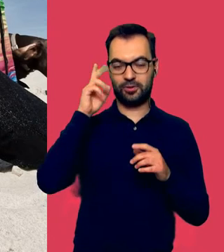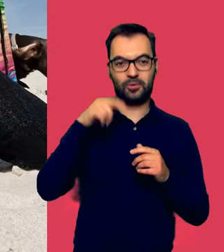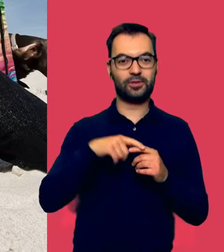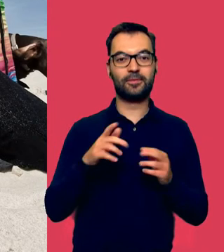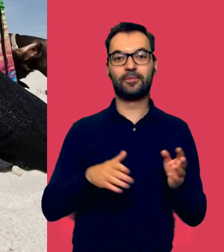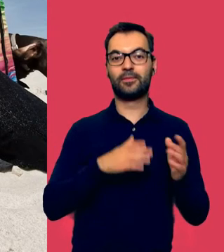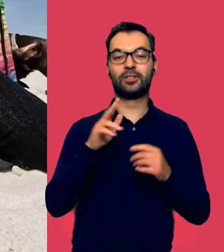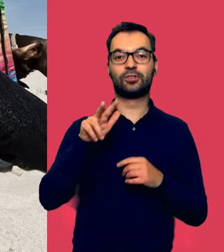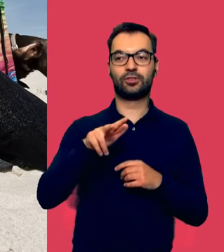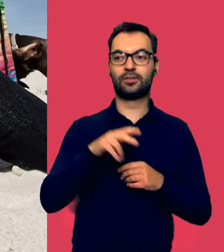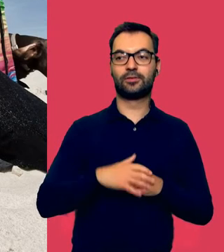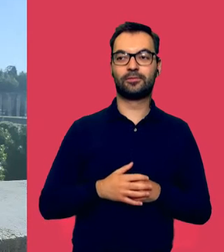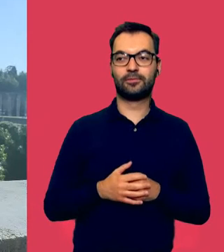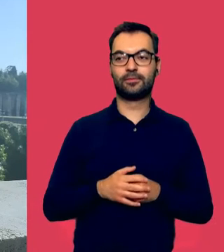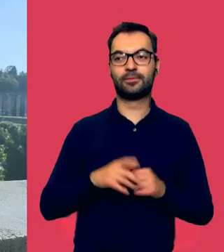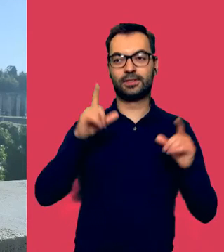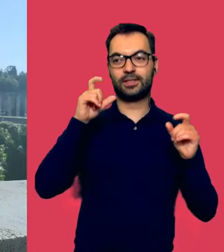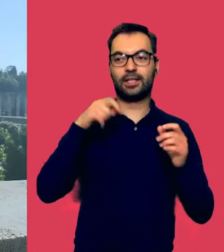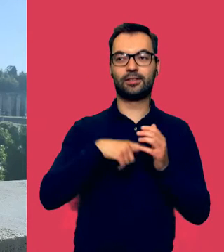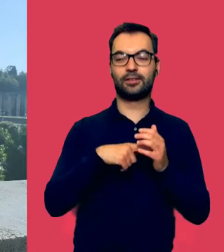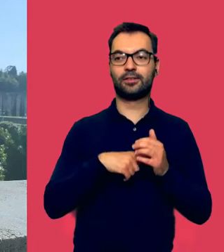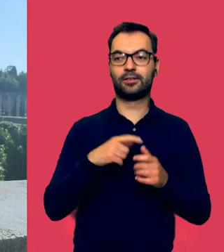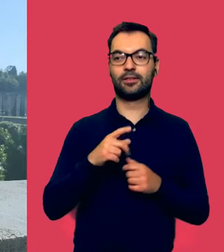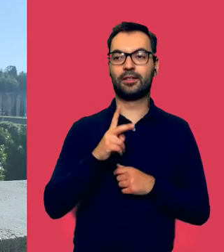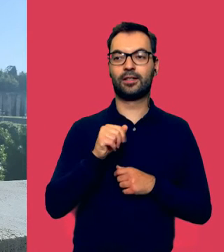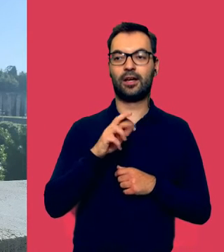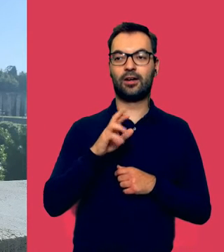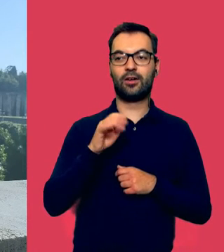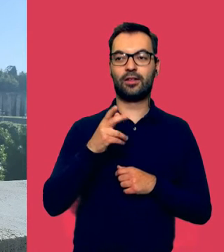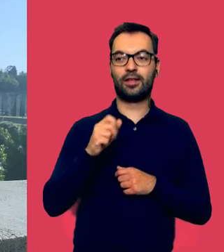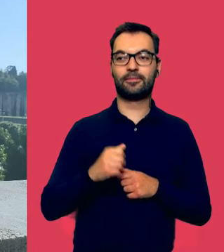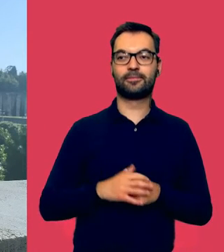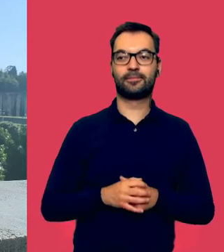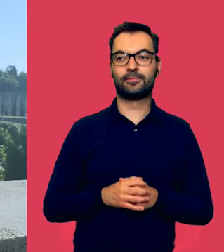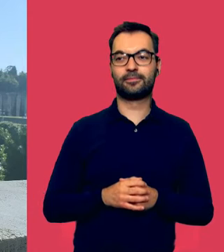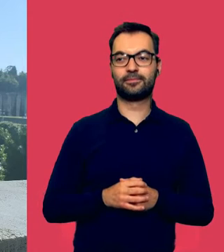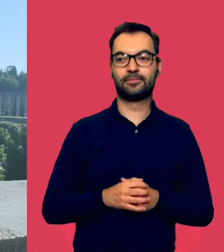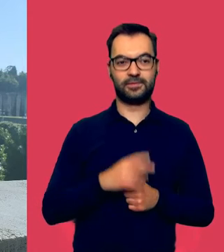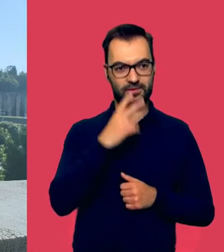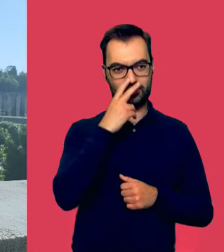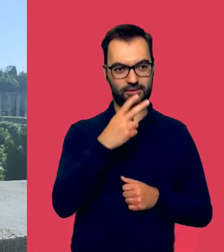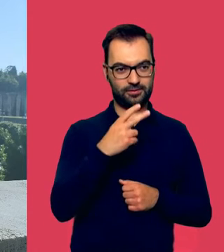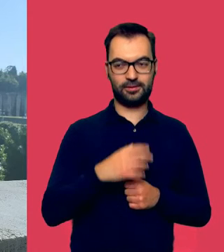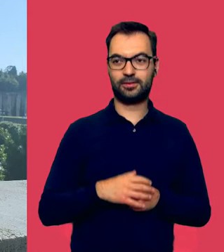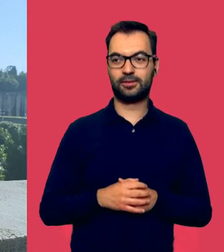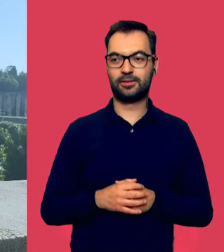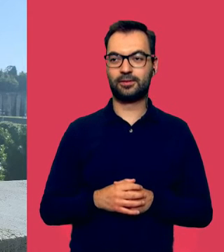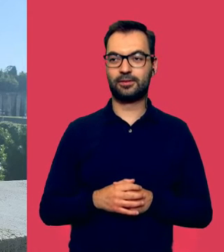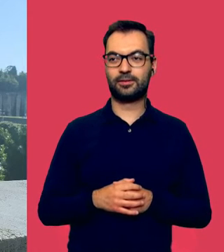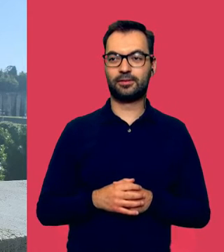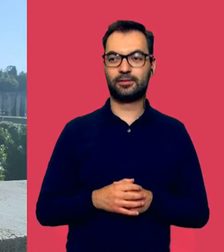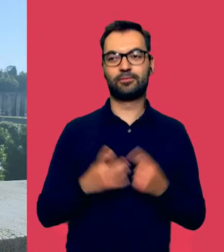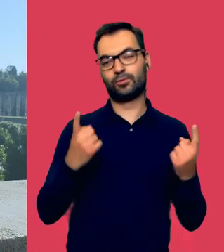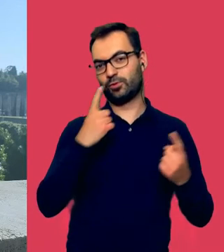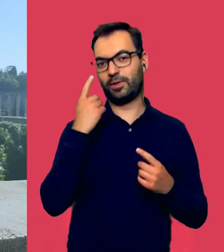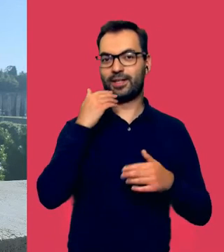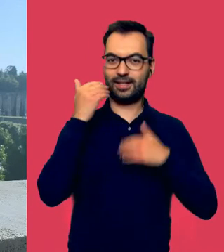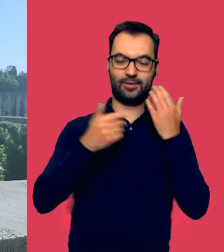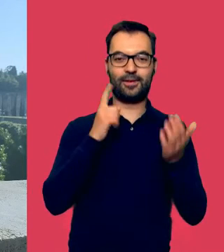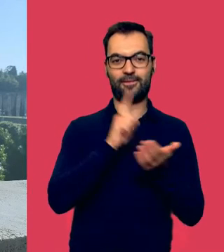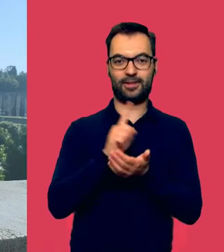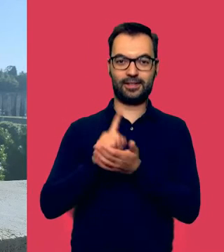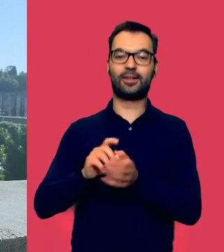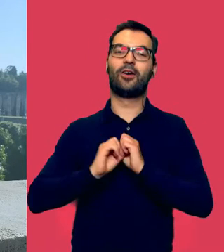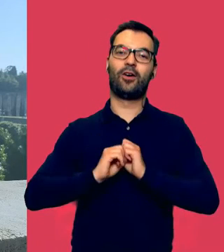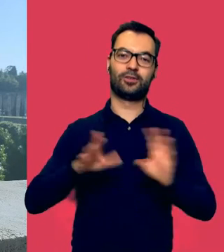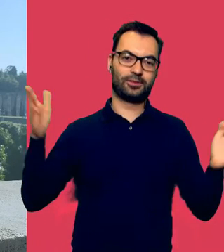rozpozna. A miejsce trzecie to zdjęcie nadesłane do nas przez Karolinę. Widać? To super, gratulujemy